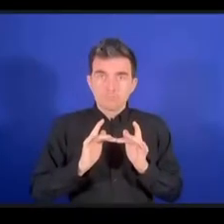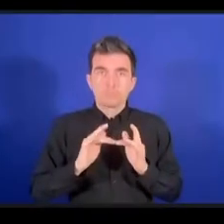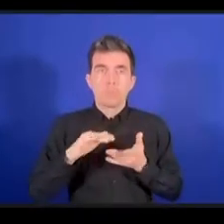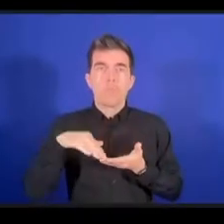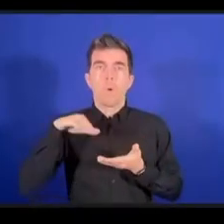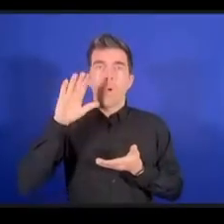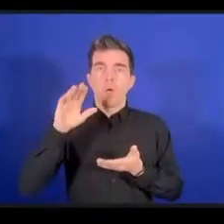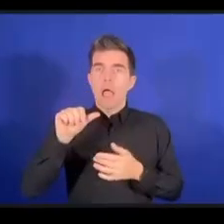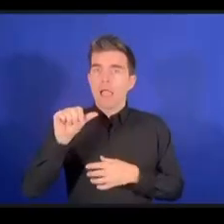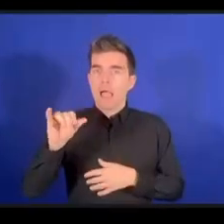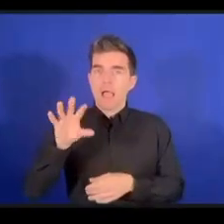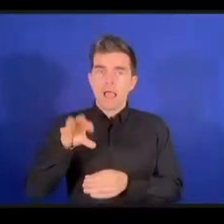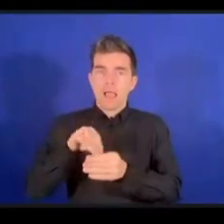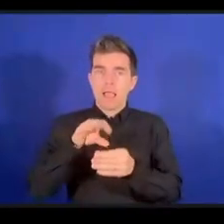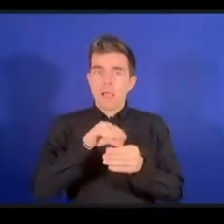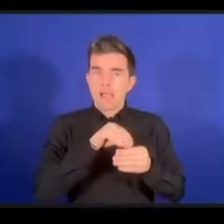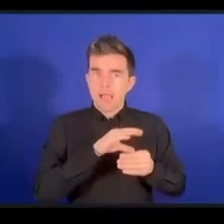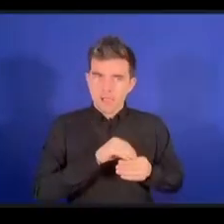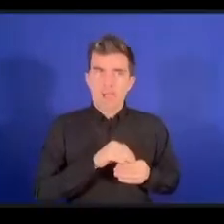那么